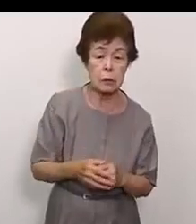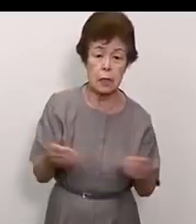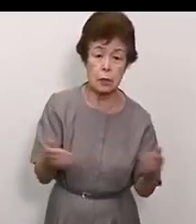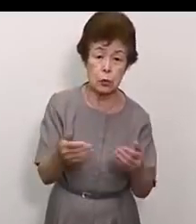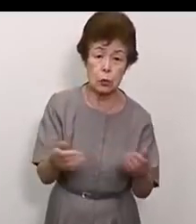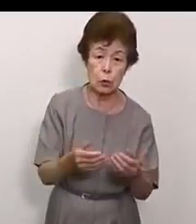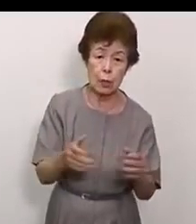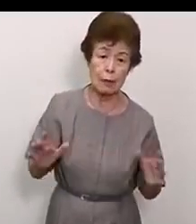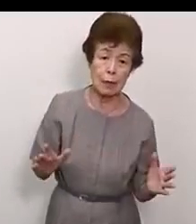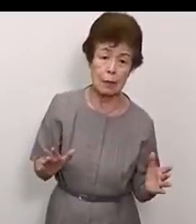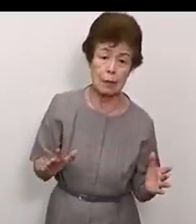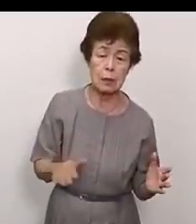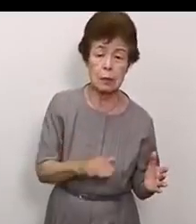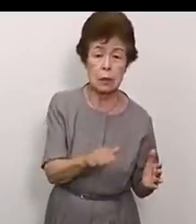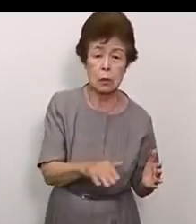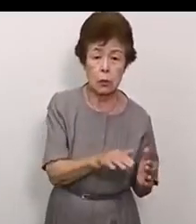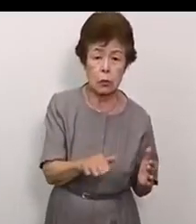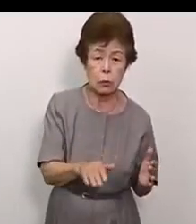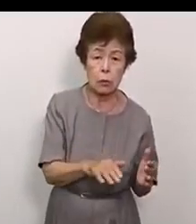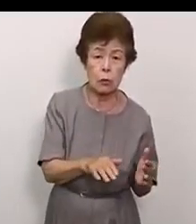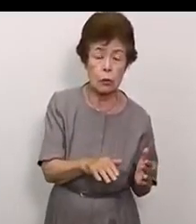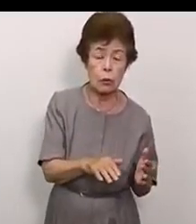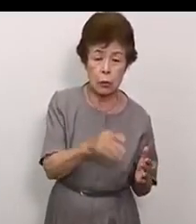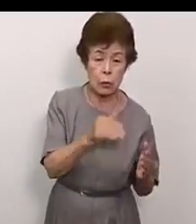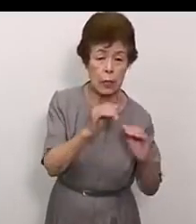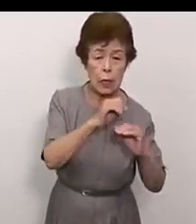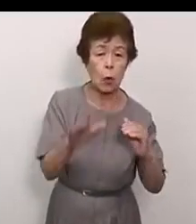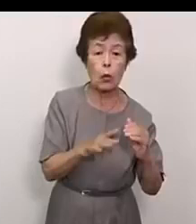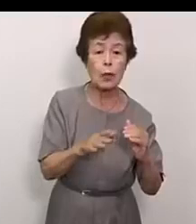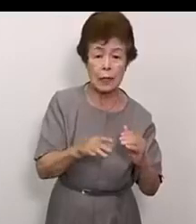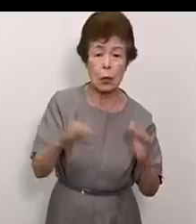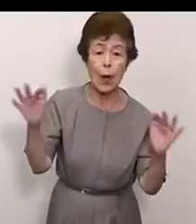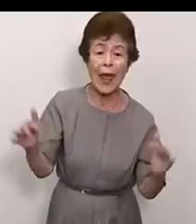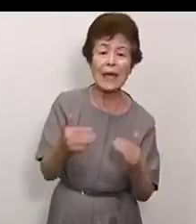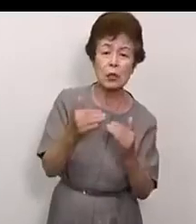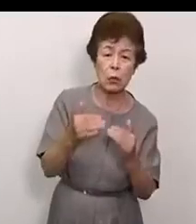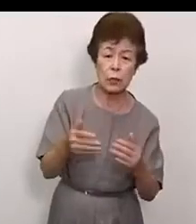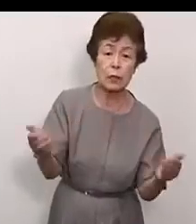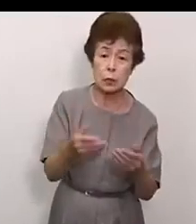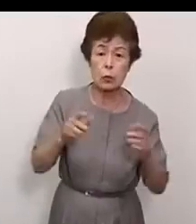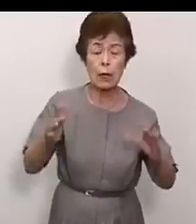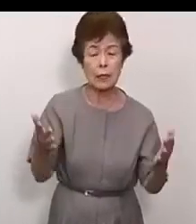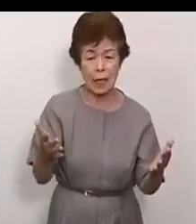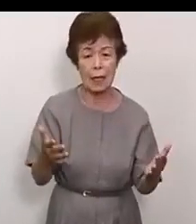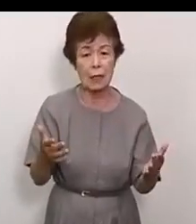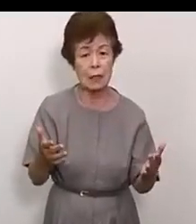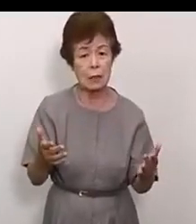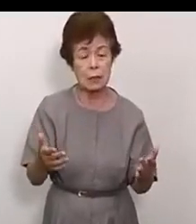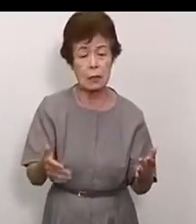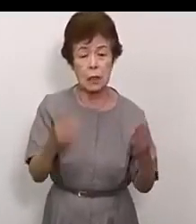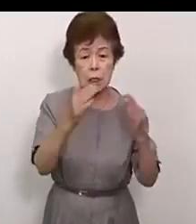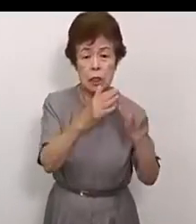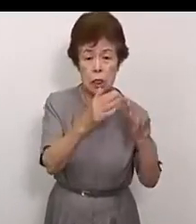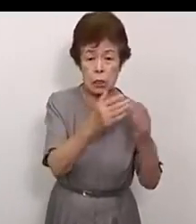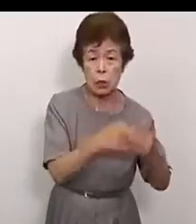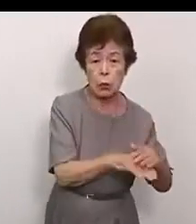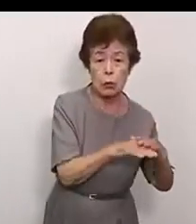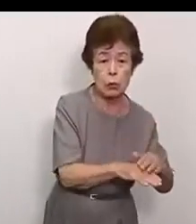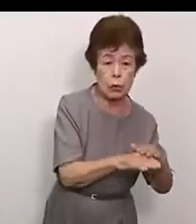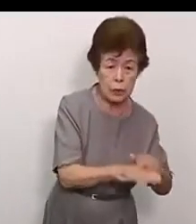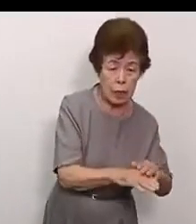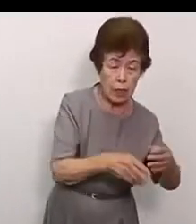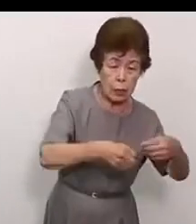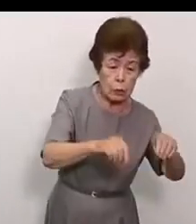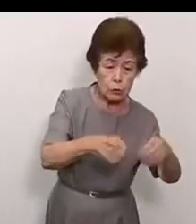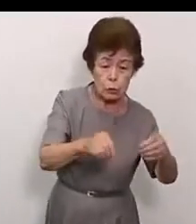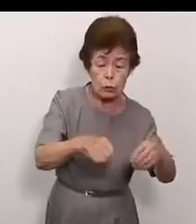と、コロナで影響で仕事がなくなったと、3日間ぐらい、 うちに保存してたレトルト食品しか食べ